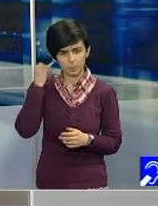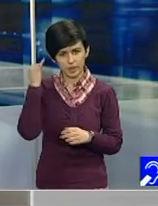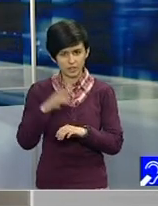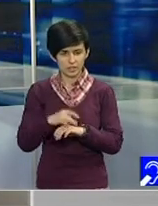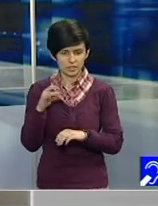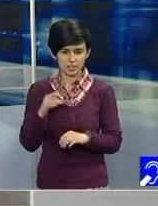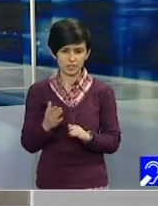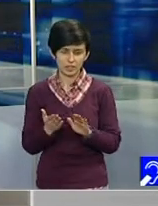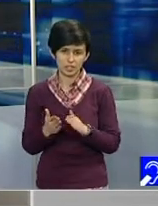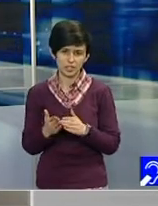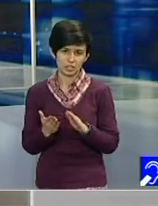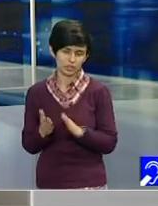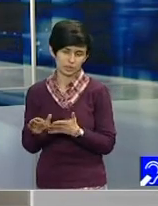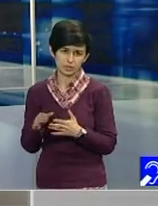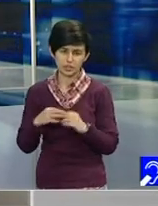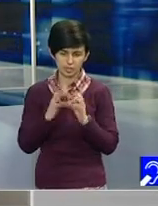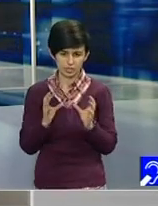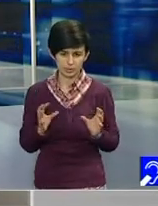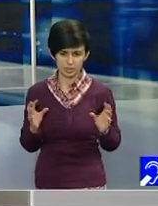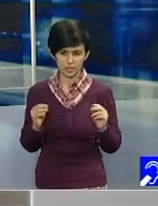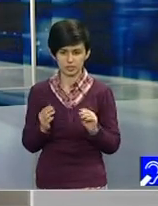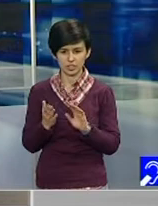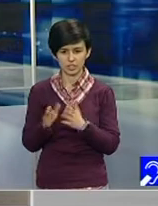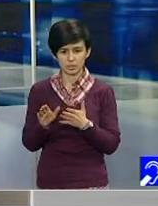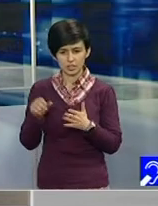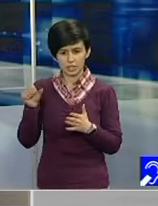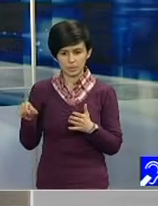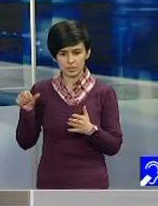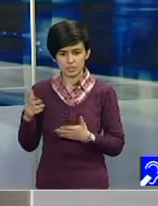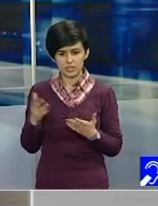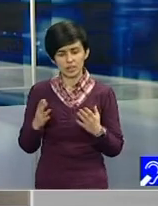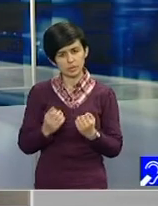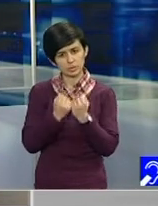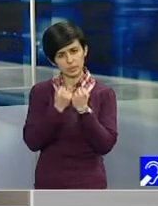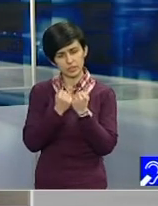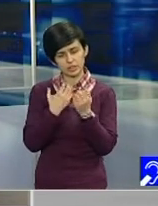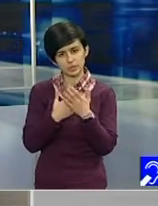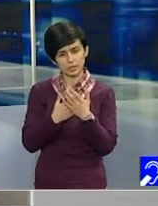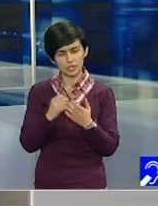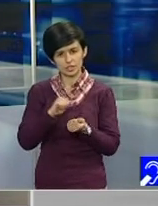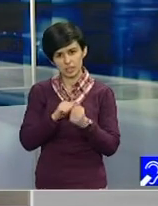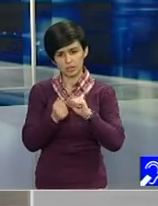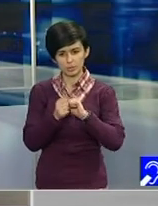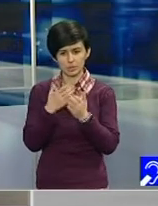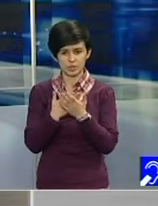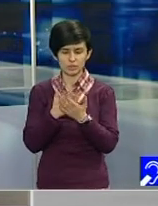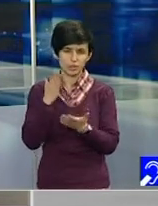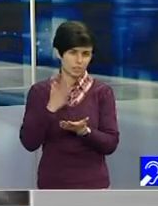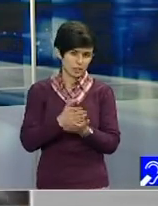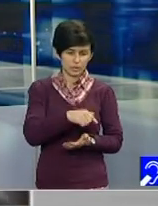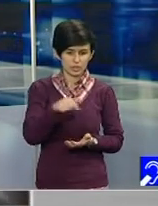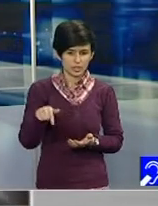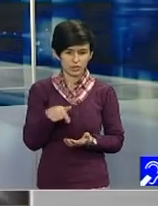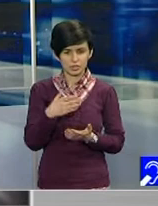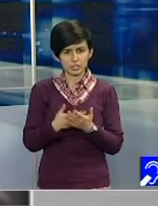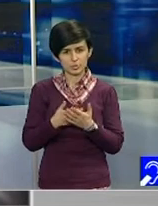Pornită din România. Din România și pornită de către supraviețuitori pentru a lupta pentru drepturile noastre, pentru a lupta pentru o viață